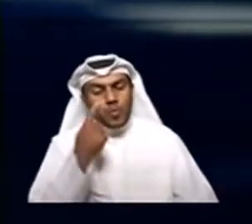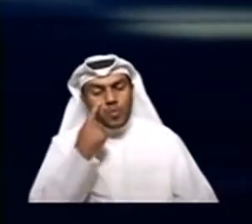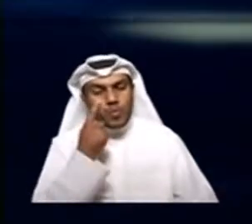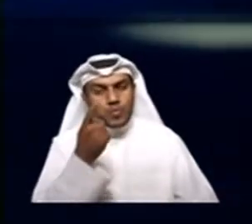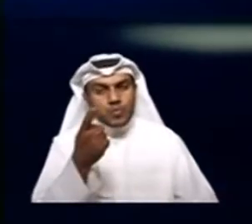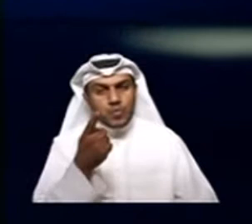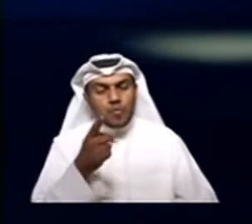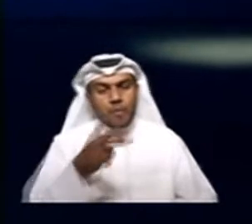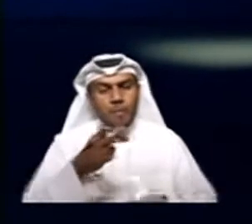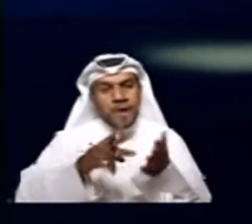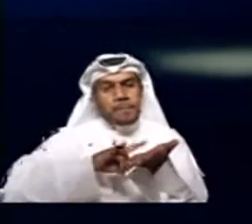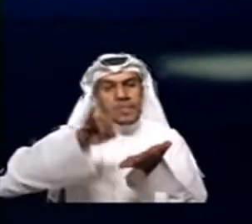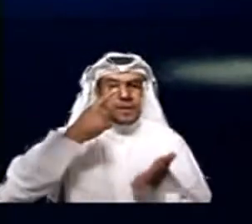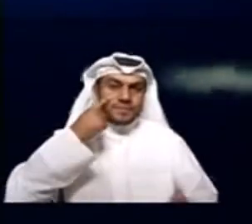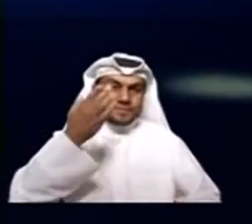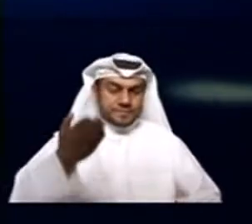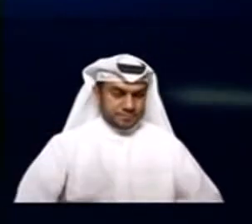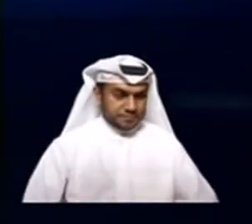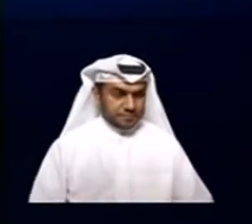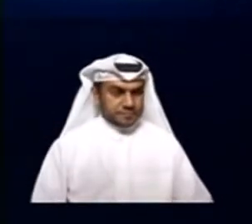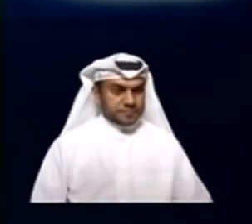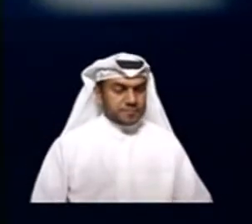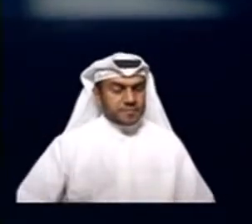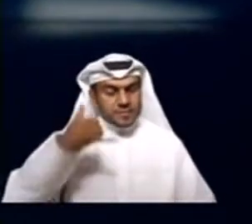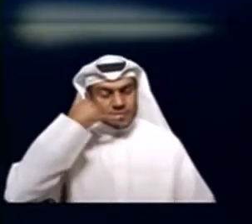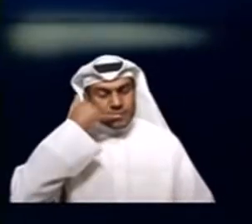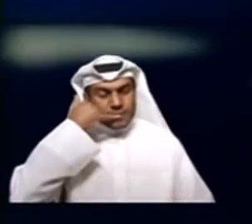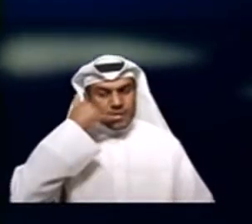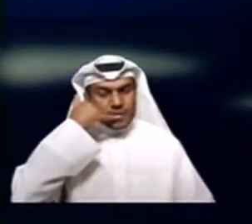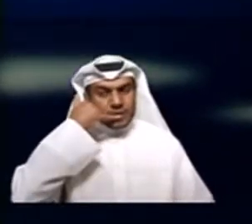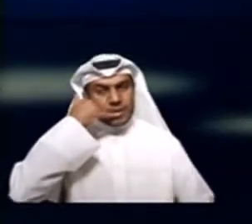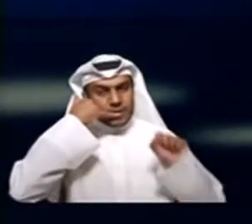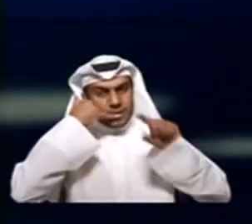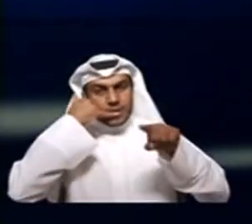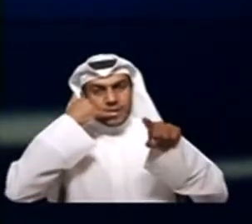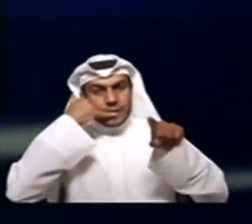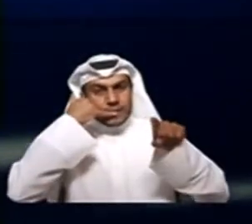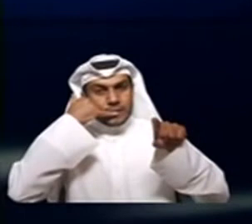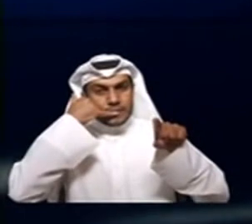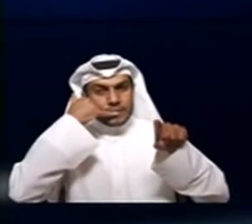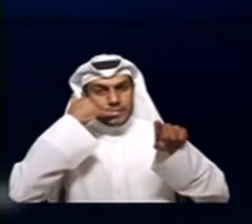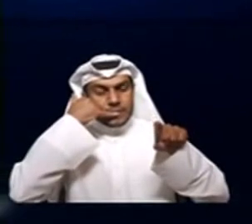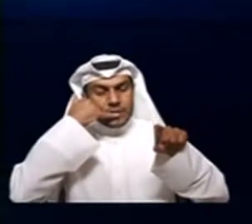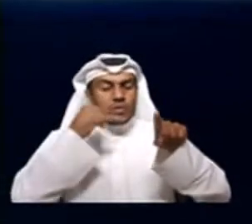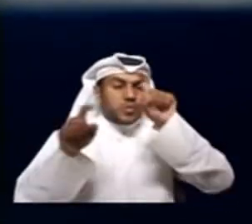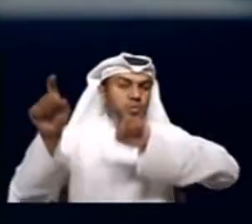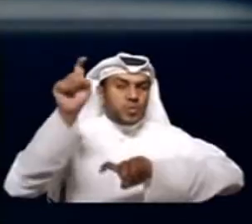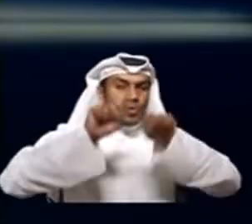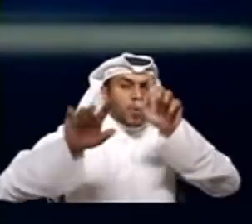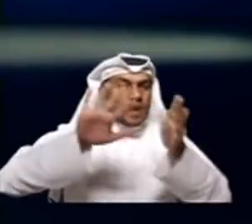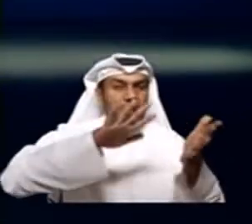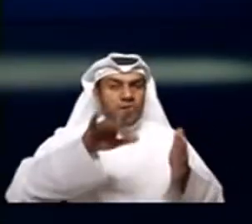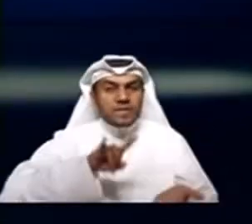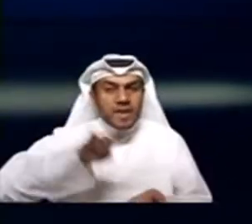مطار الكويت الدولي. أهلا بك، هل أثرت العاصفة على الملاحة الجوية وماذا عن برنامج